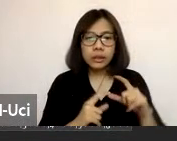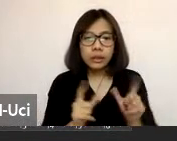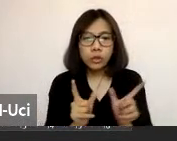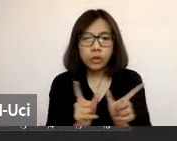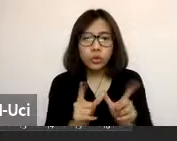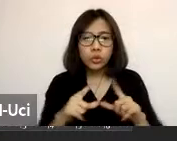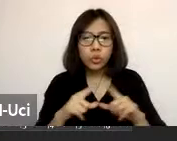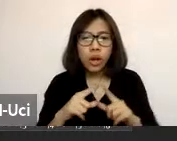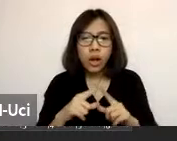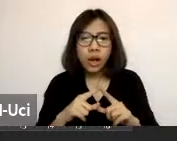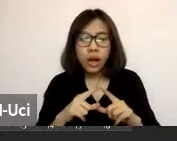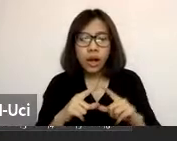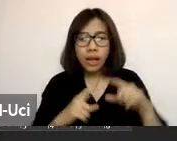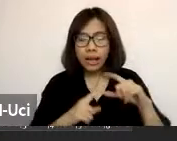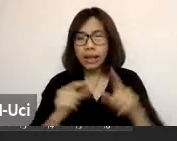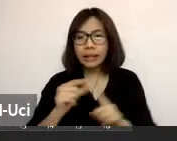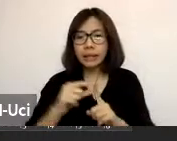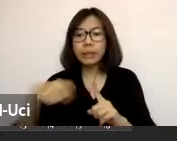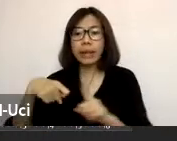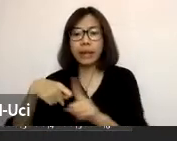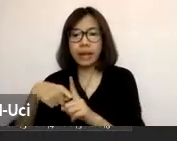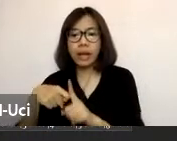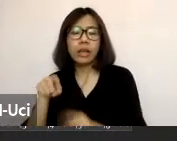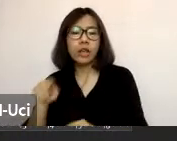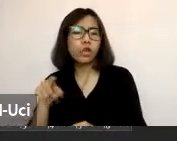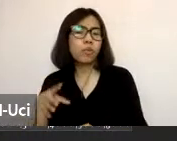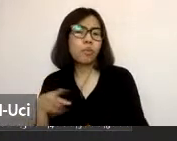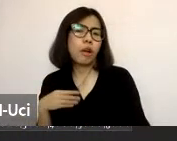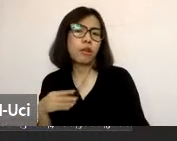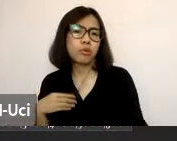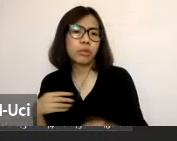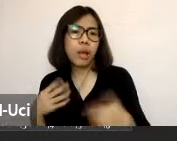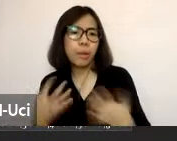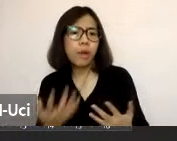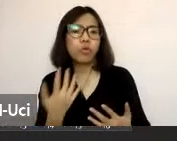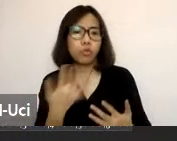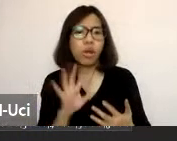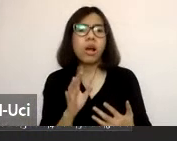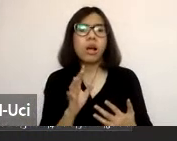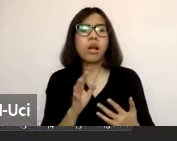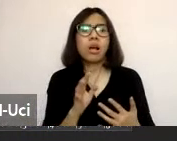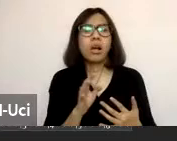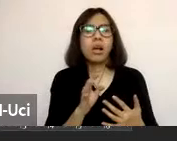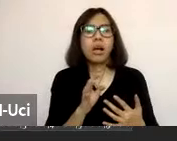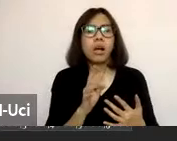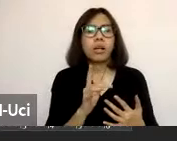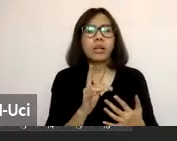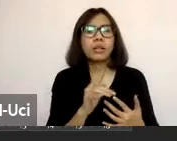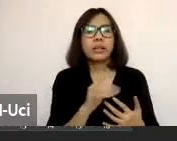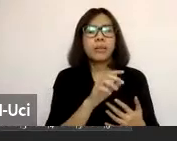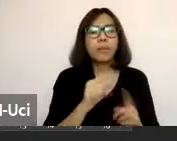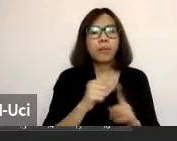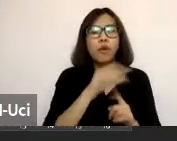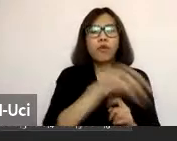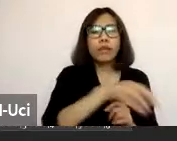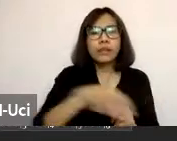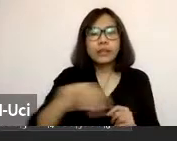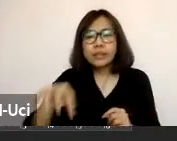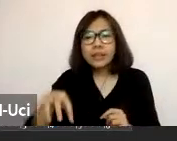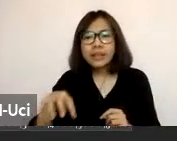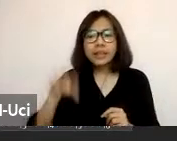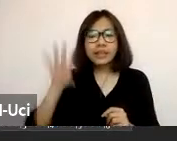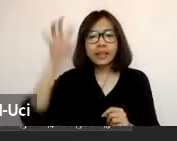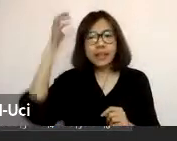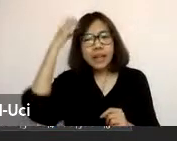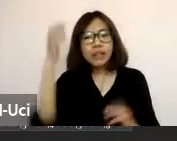itu yang sedang sekarang sudah terintegrasi terintegrasi dengan 34 provinsi yang